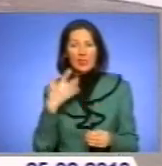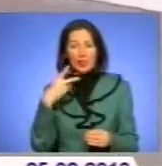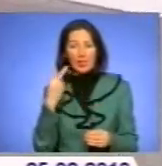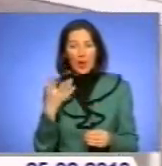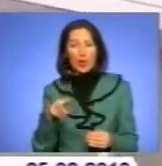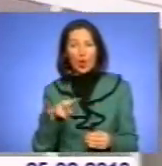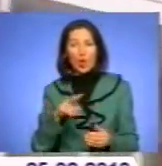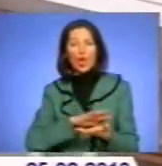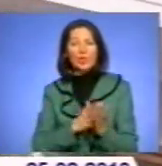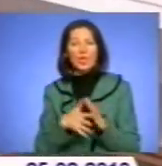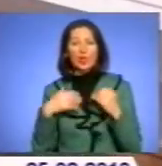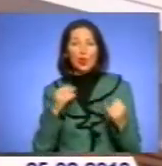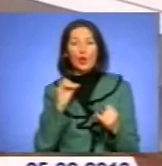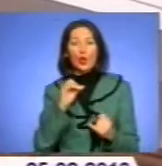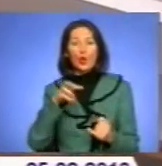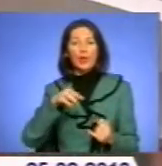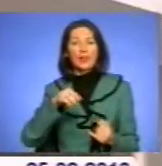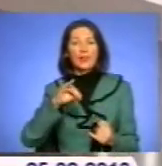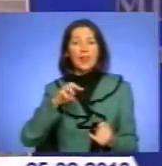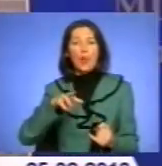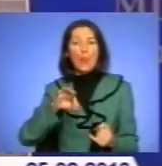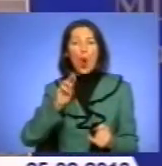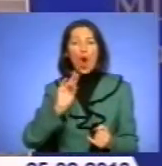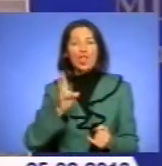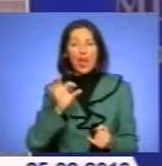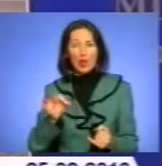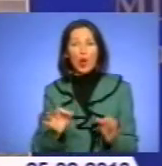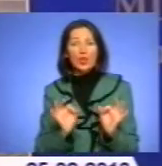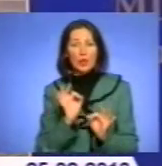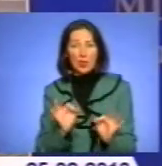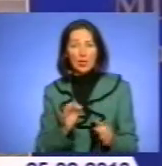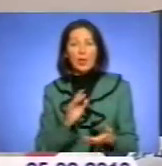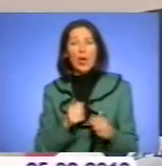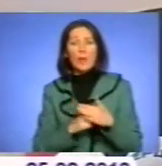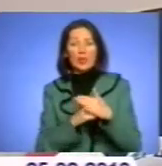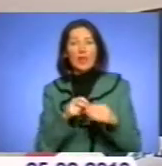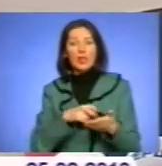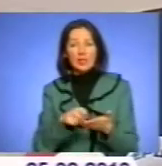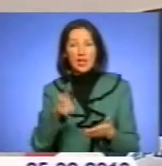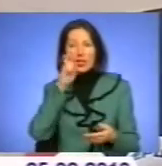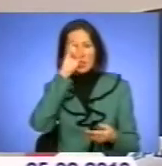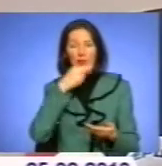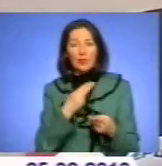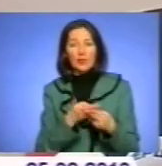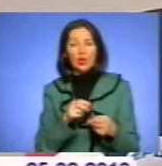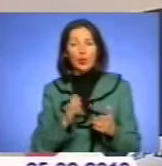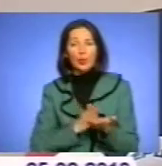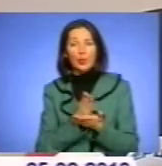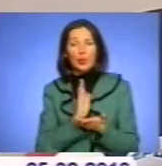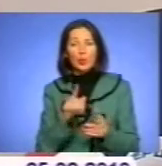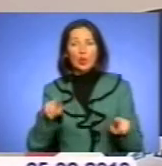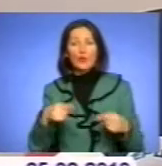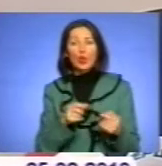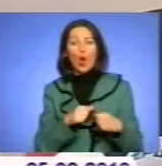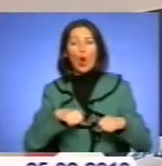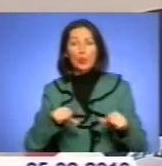Стан здоров'я Юлії Тимошенко, за висновками лікарів, стабільний. На підставі листа Державної пенітенціарної служби було створено комісію з провідних українських